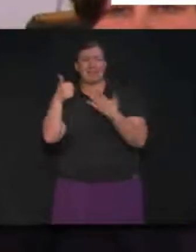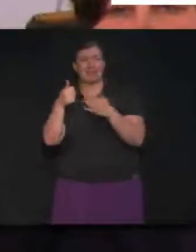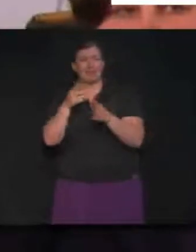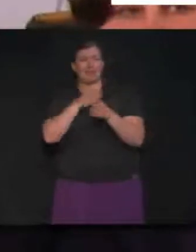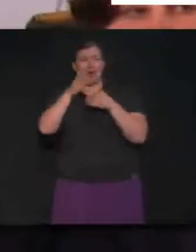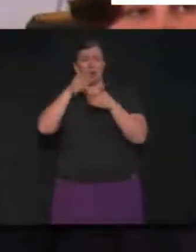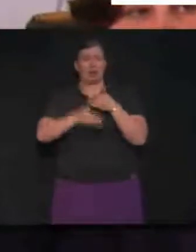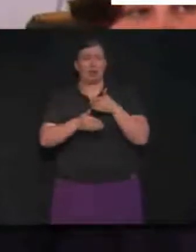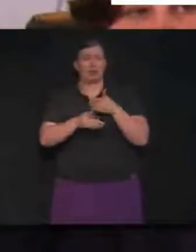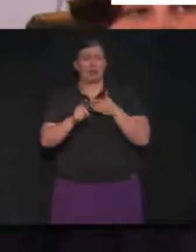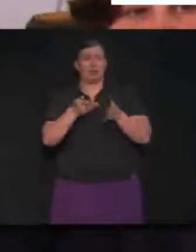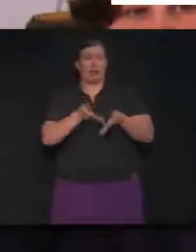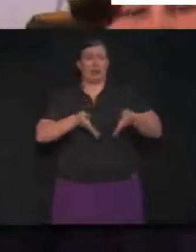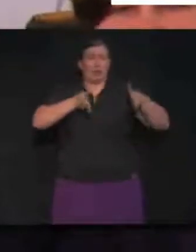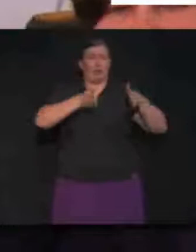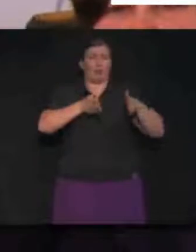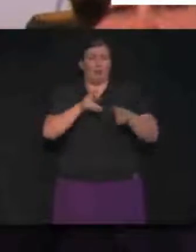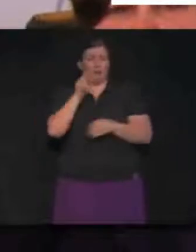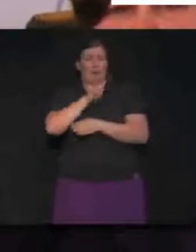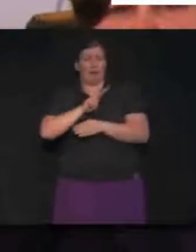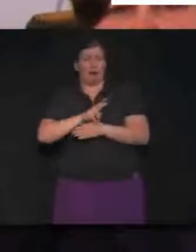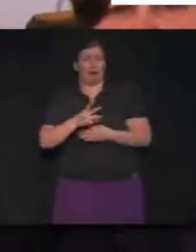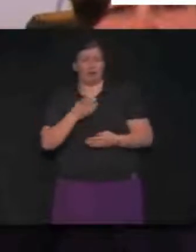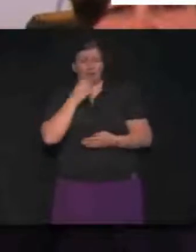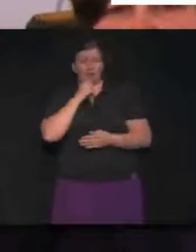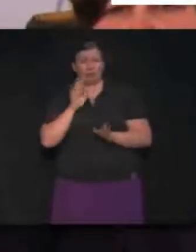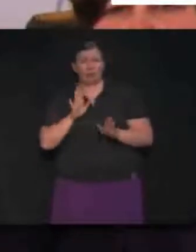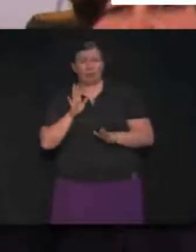durchwachsen aber eher positiv